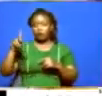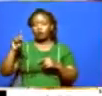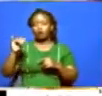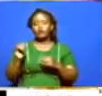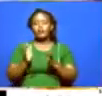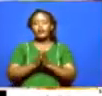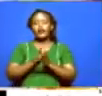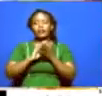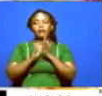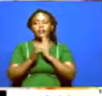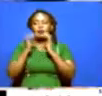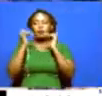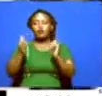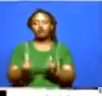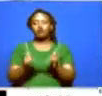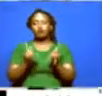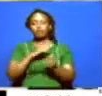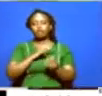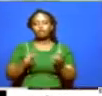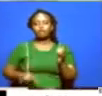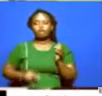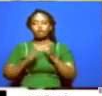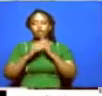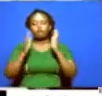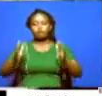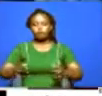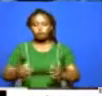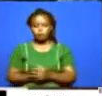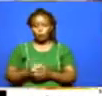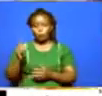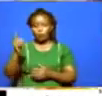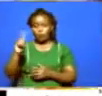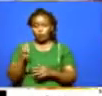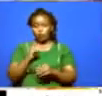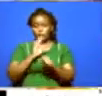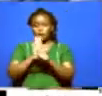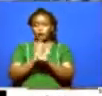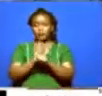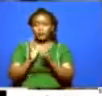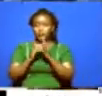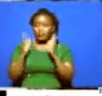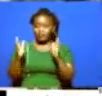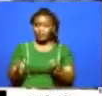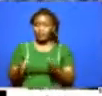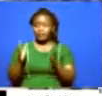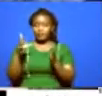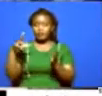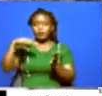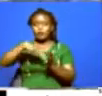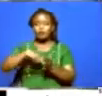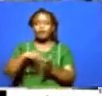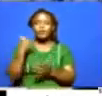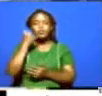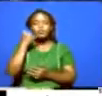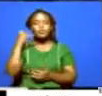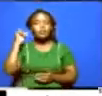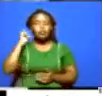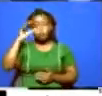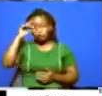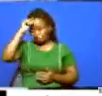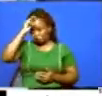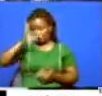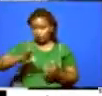community kingpin. The Nairobi County Assembly Majority Leader is seeking the Isiolo gubernatorial seat on a Jubilee Party